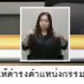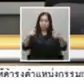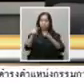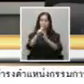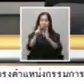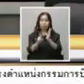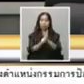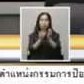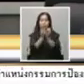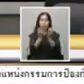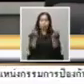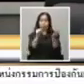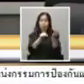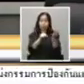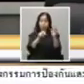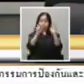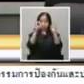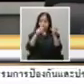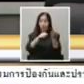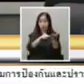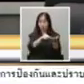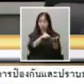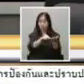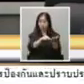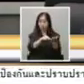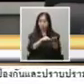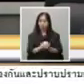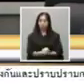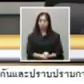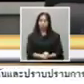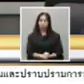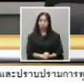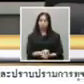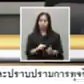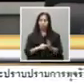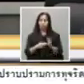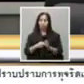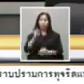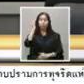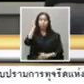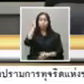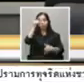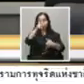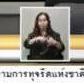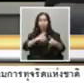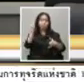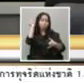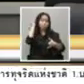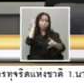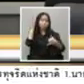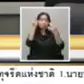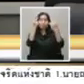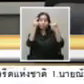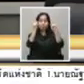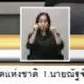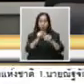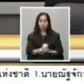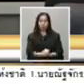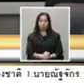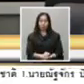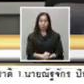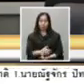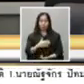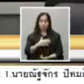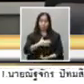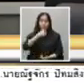ห่งรัฐธรรมนูญอันนี้คือยติที่ยื่นอภิปรายไม่ไว้วางใจท่านนายกและผม